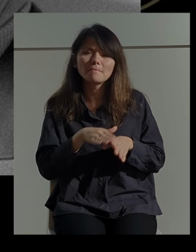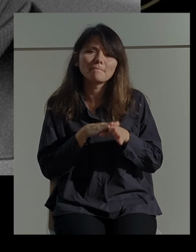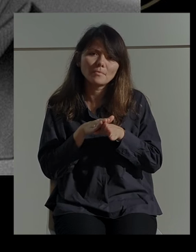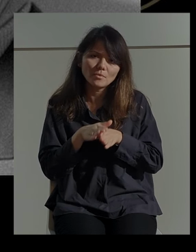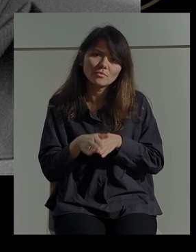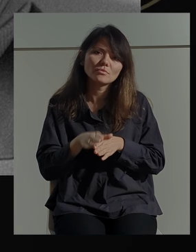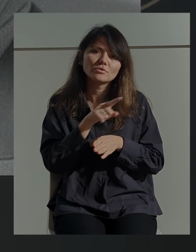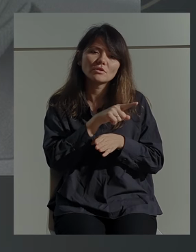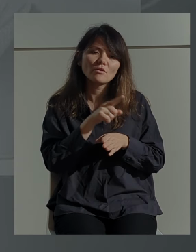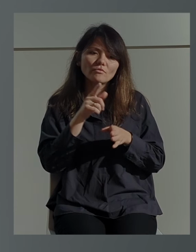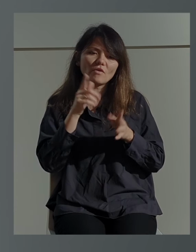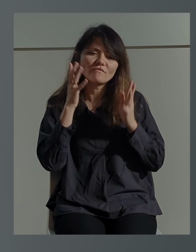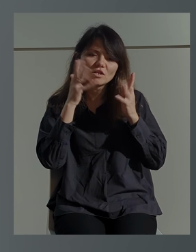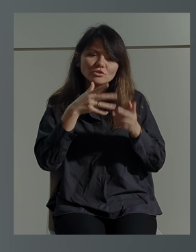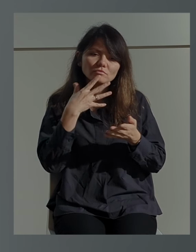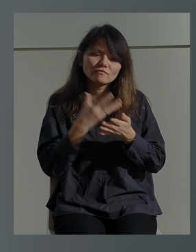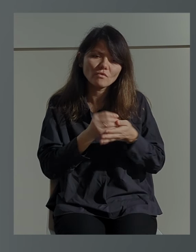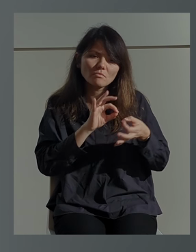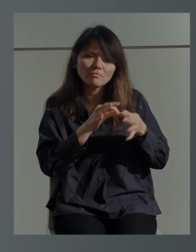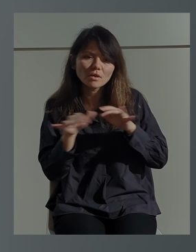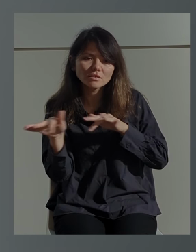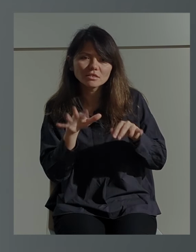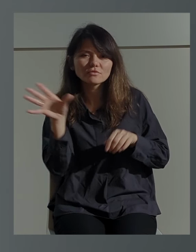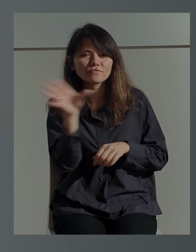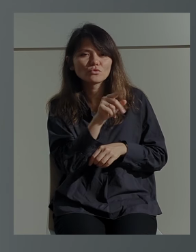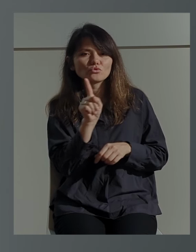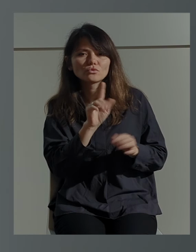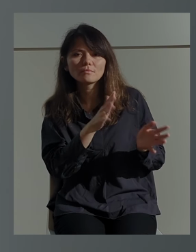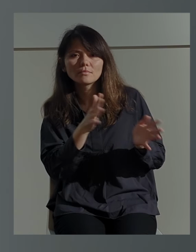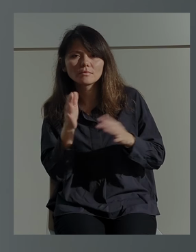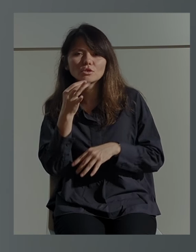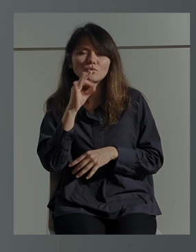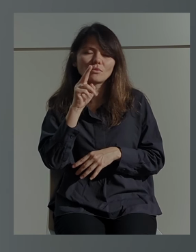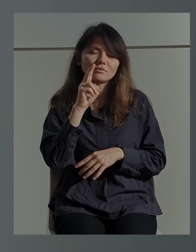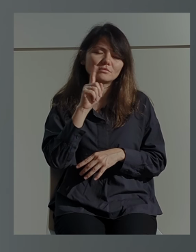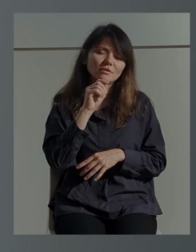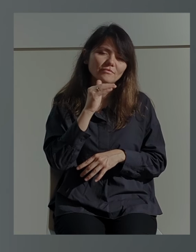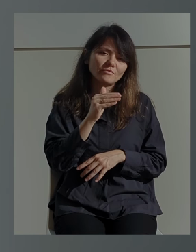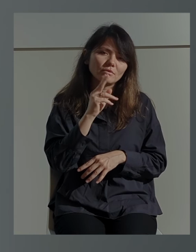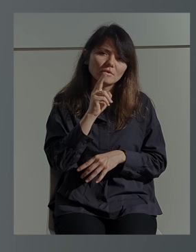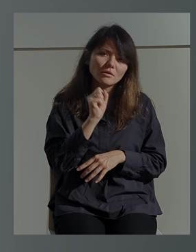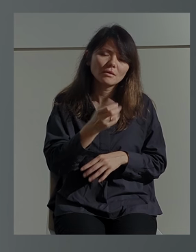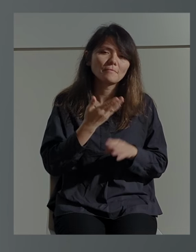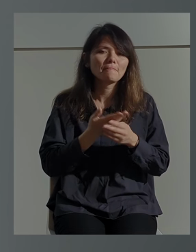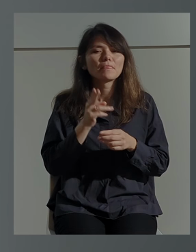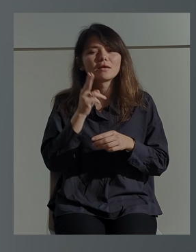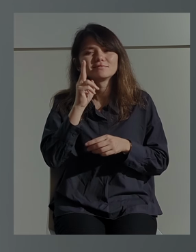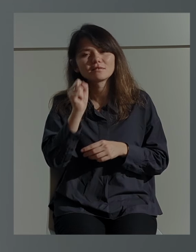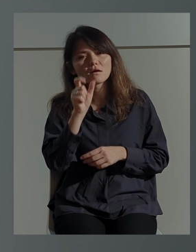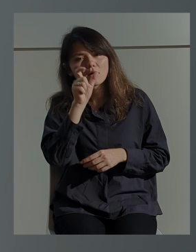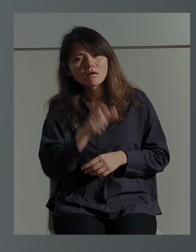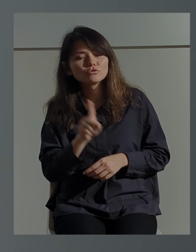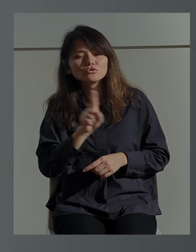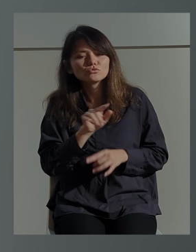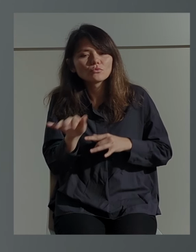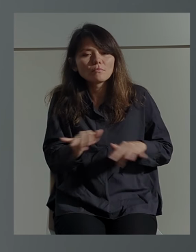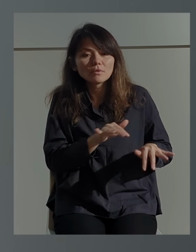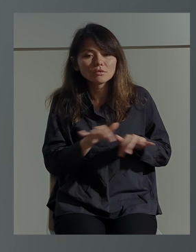персона в процес то есть всё что происходит там с Йозеф к всё что происходит с к это